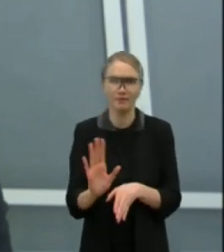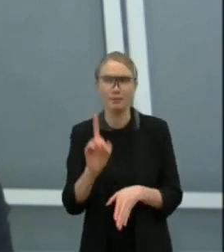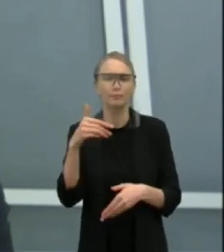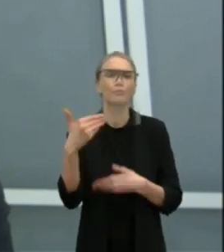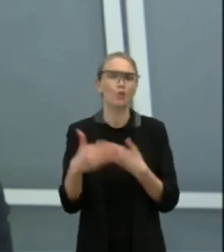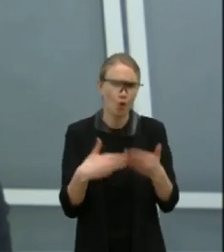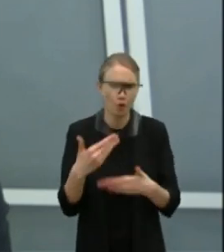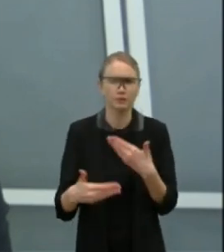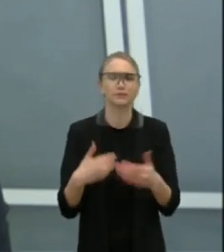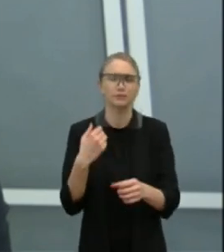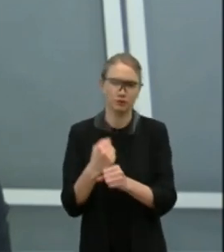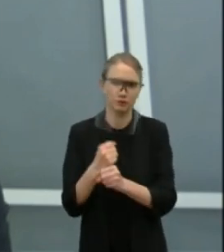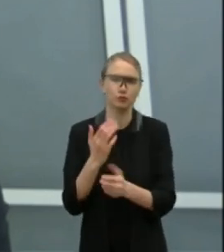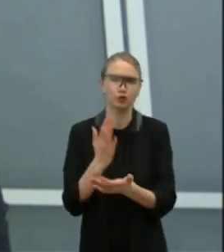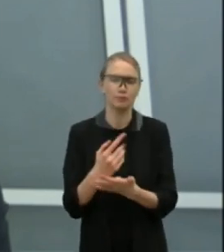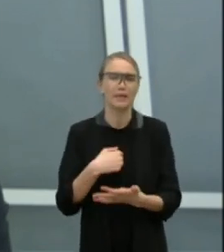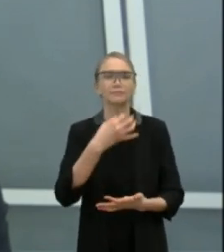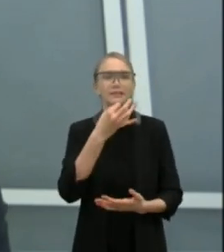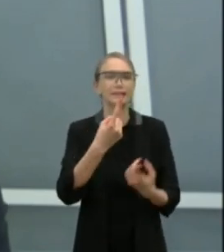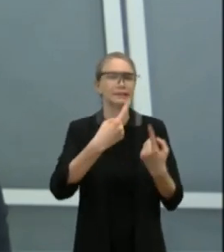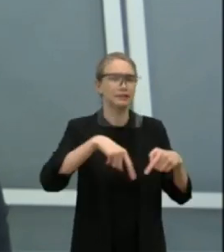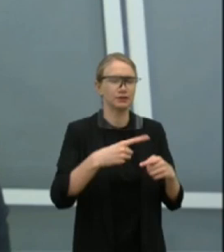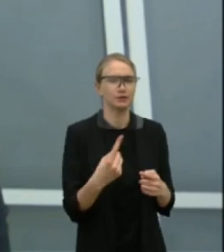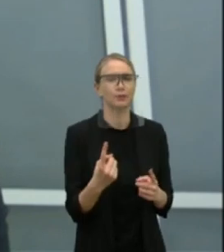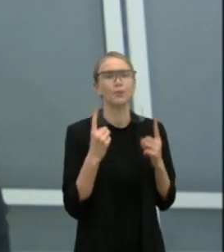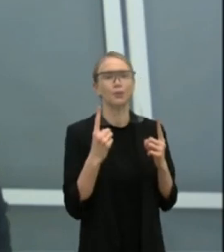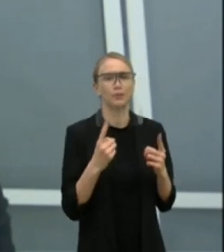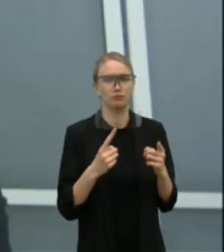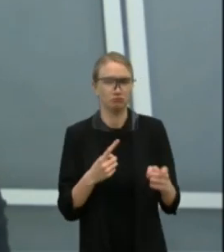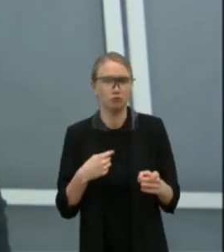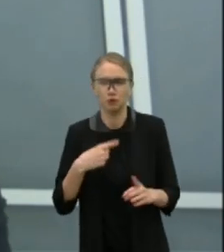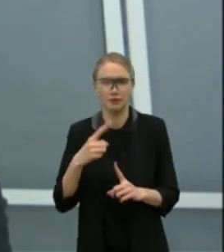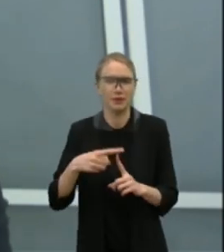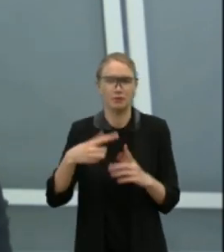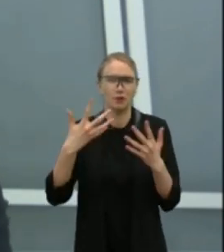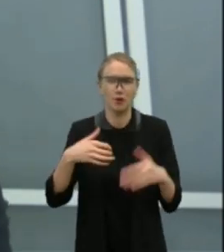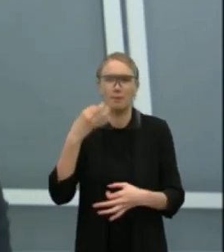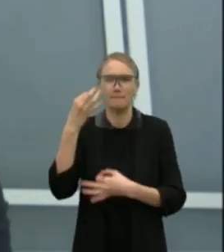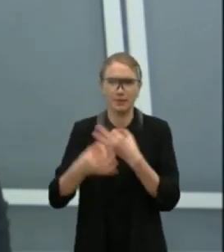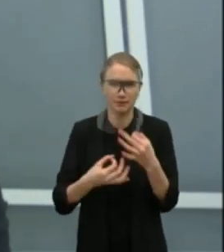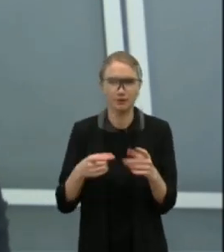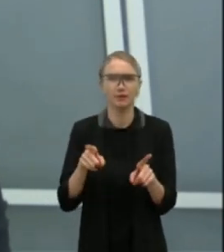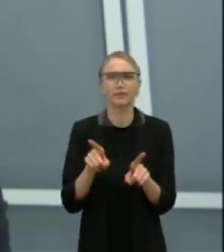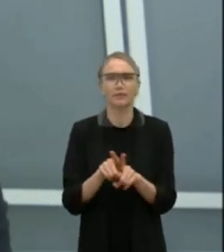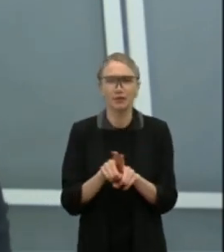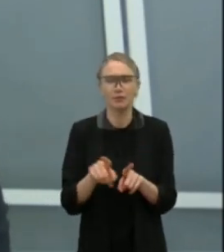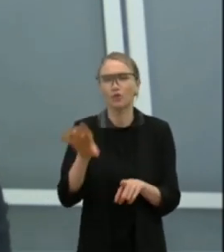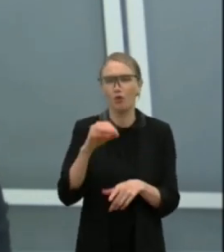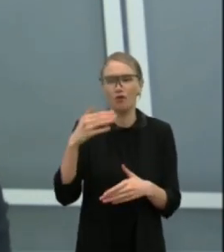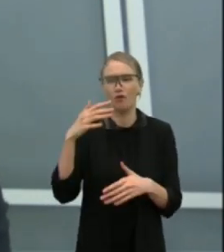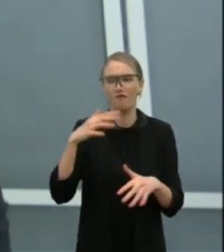mes pasakėm, kurios sritis yra svarbiausias ir pasakėm, kur mūsų taryba, kaip buvo minėta, tes toliau savo